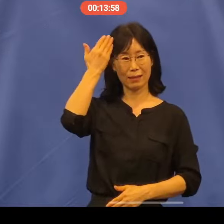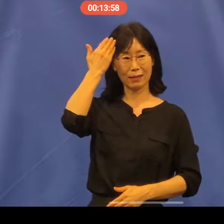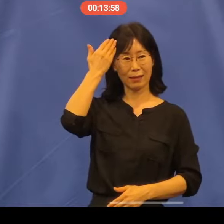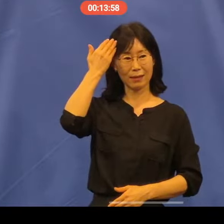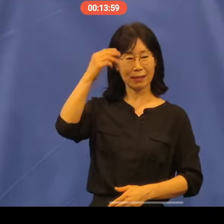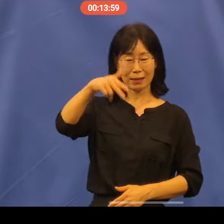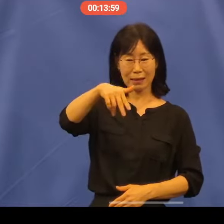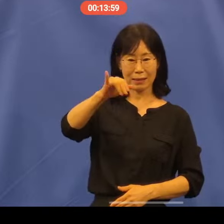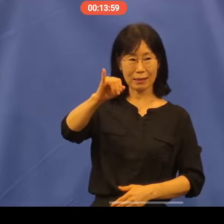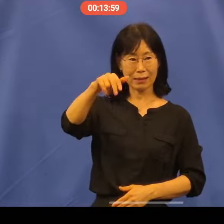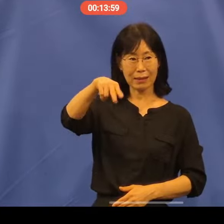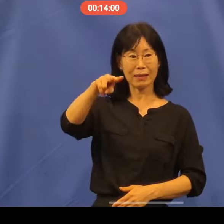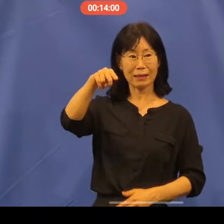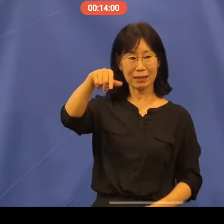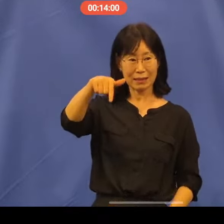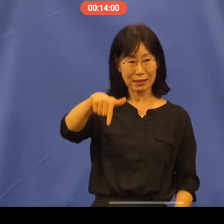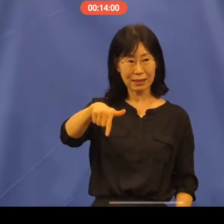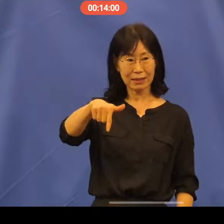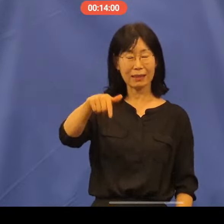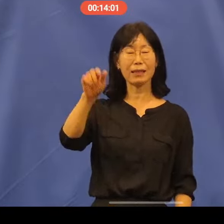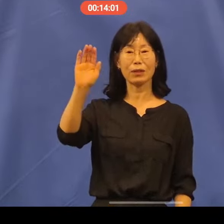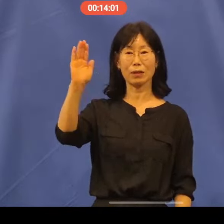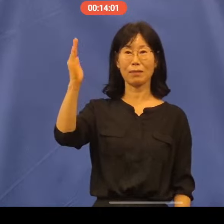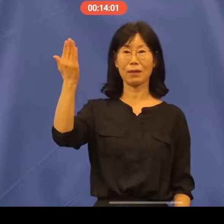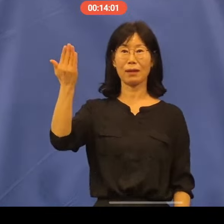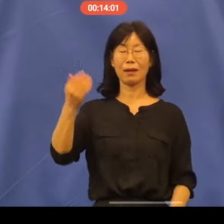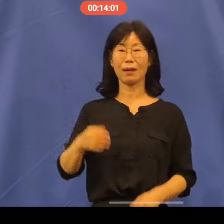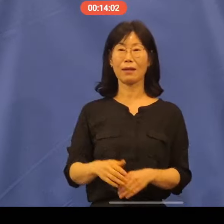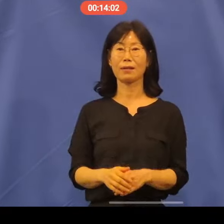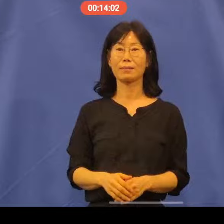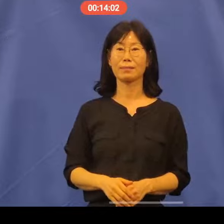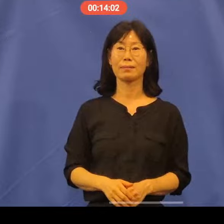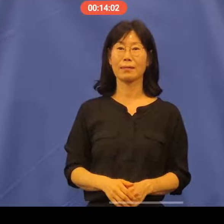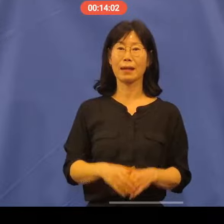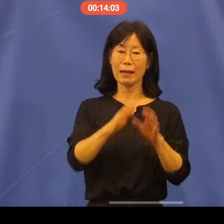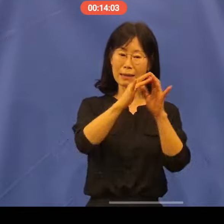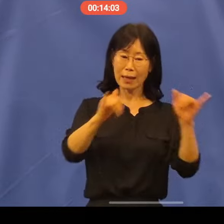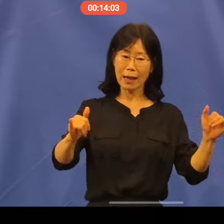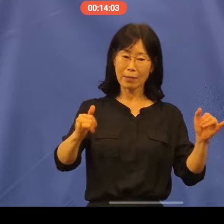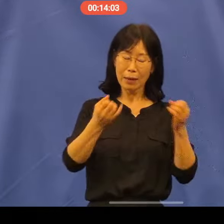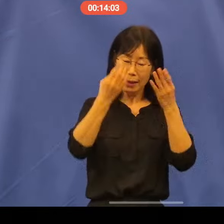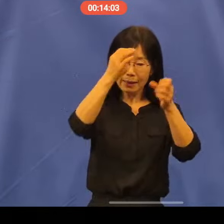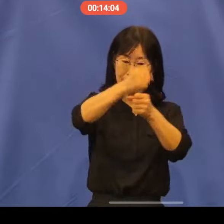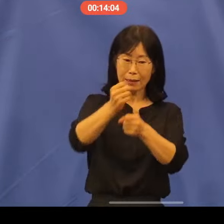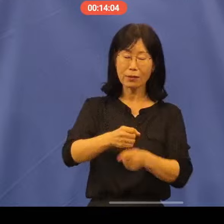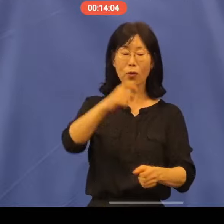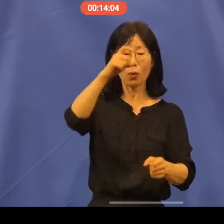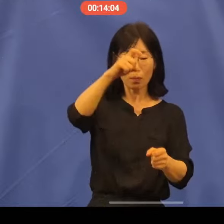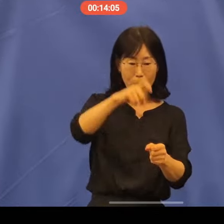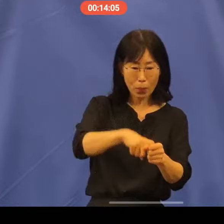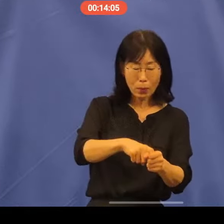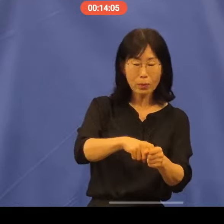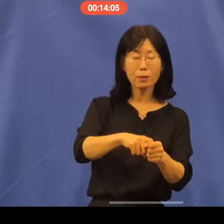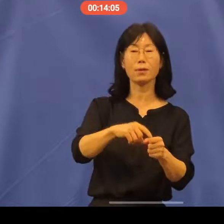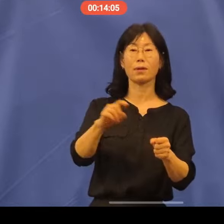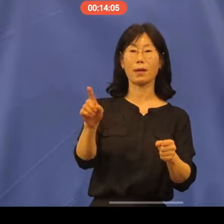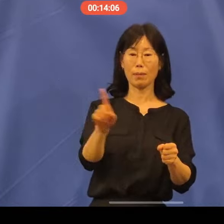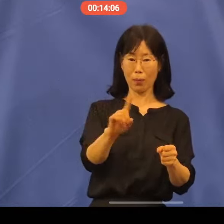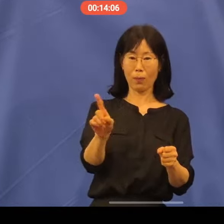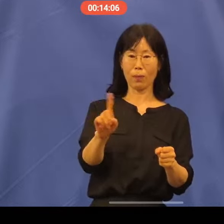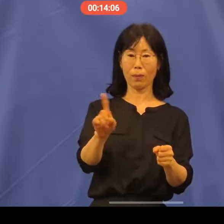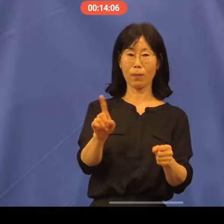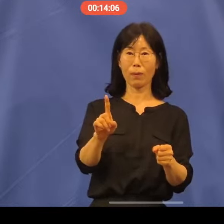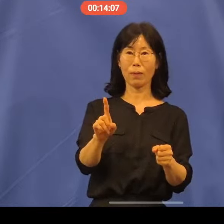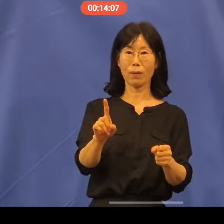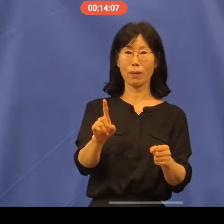그 지으신 그 인간의 목적, 만물의 목적이 있다는 거예요. 근데 그 가운데서 인간을 만드신 목적이 뭐냐?